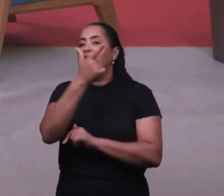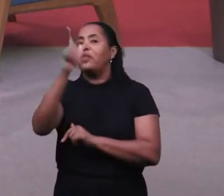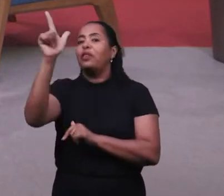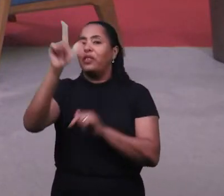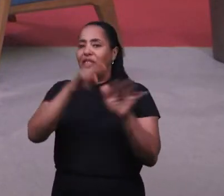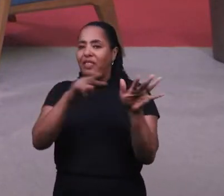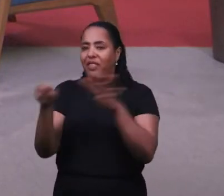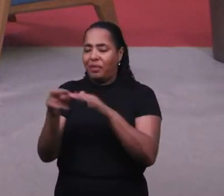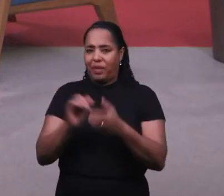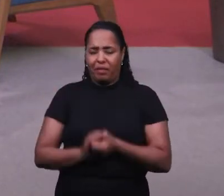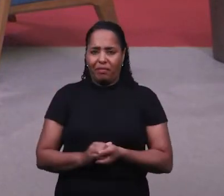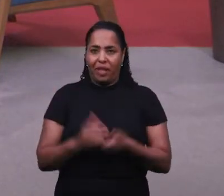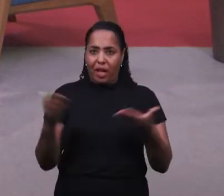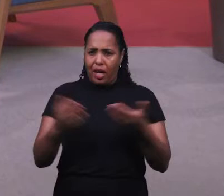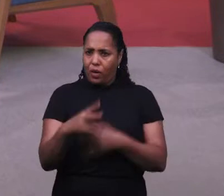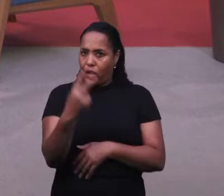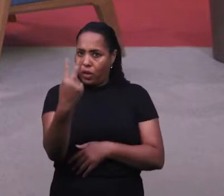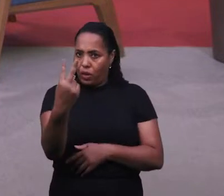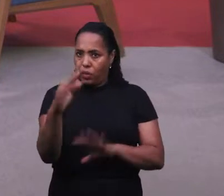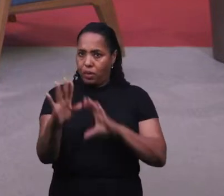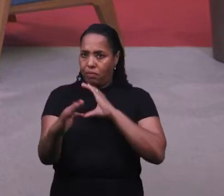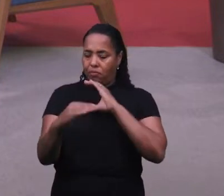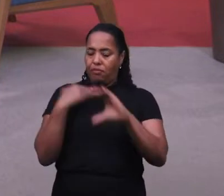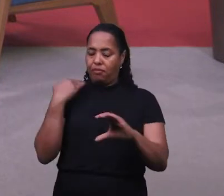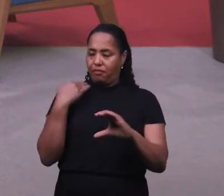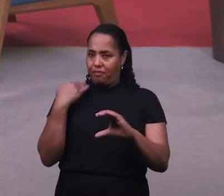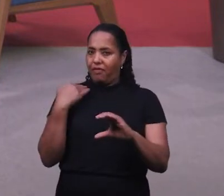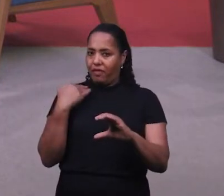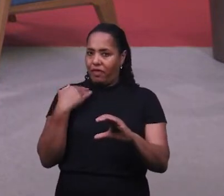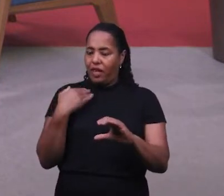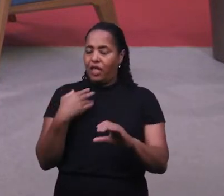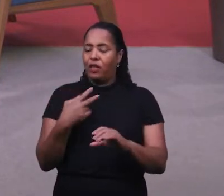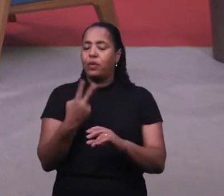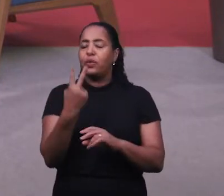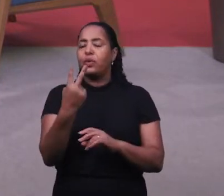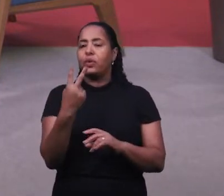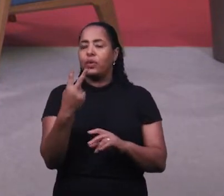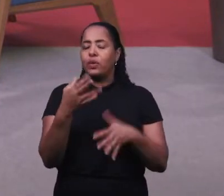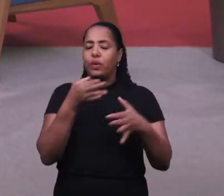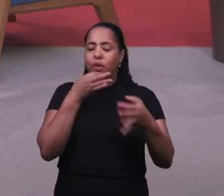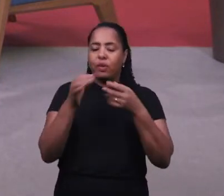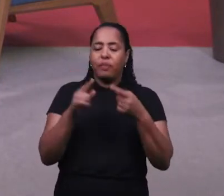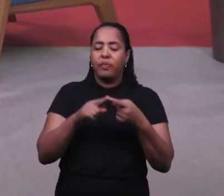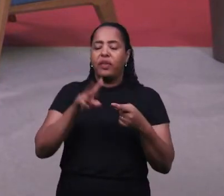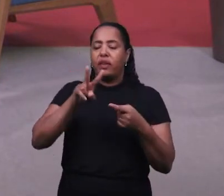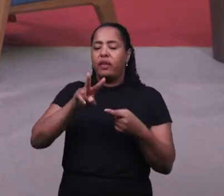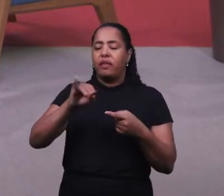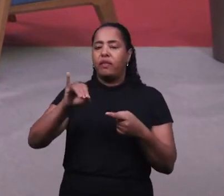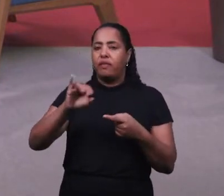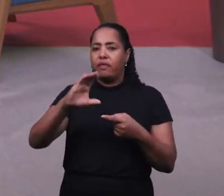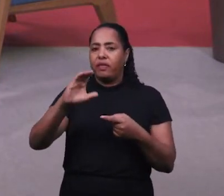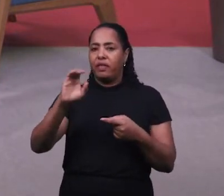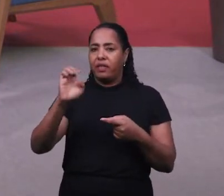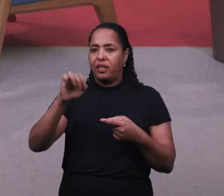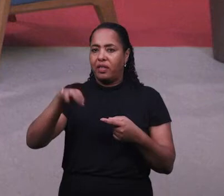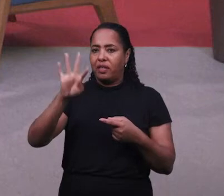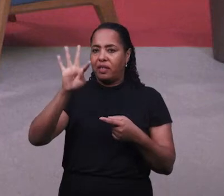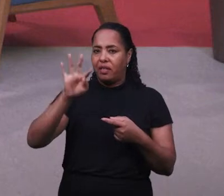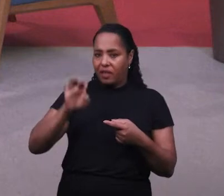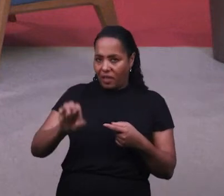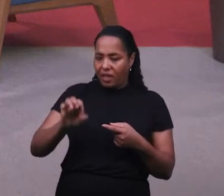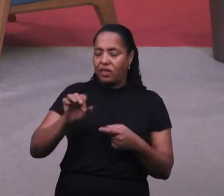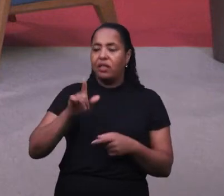allons lire deux. Nous avons été envoyés ces deux commentaires. Le premier de Vicente Ribeiro de Junior. Il est de